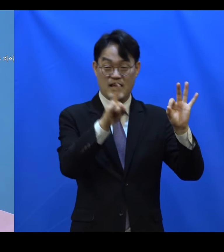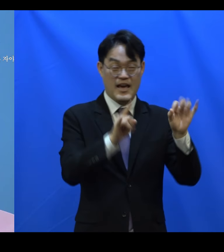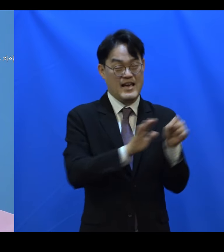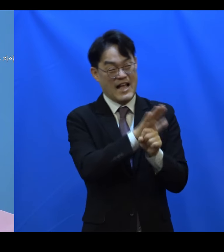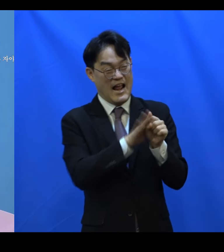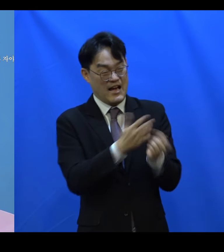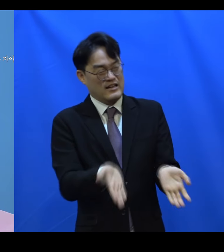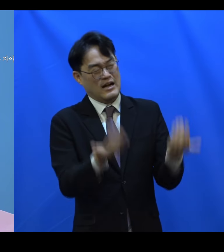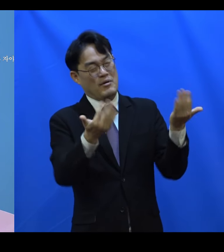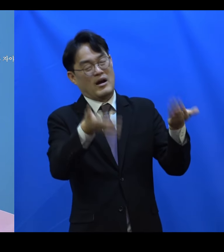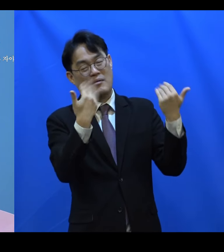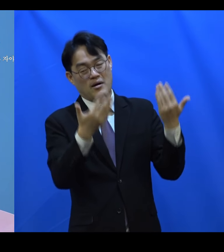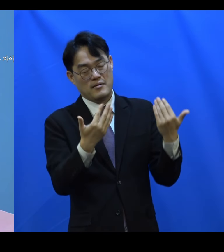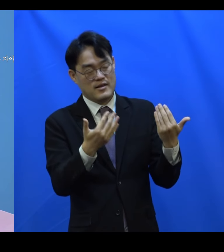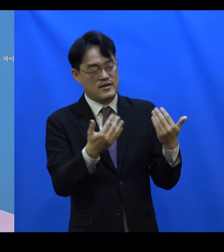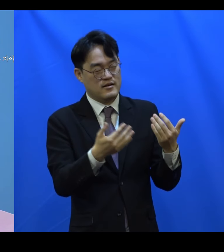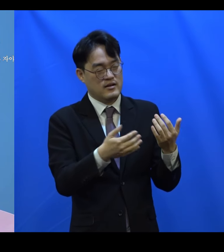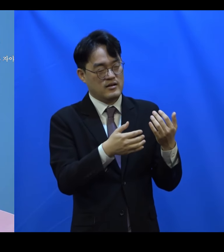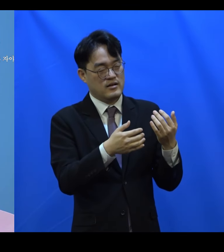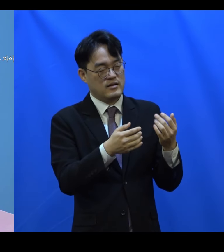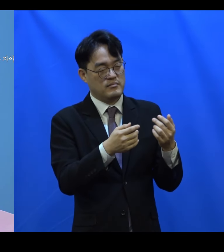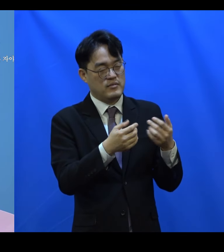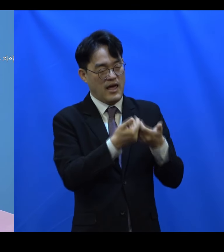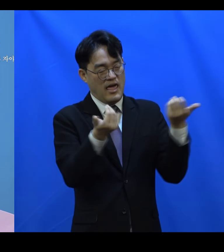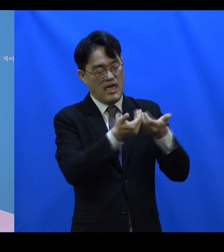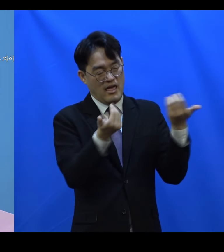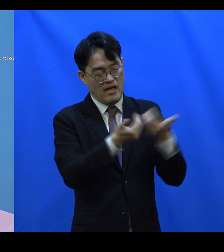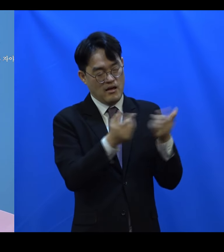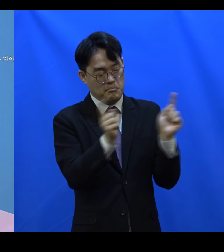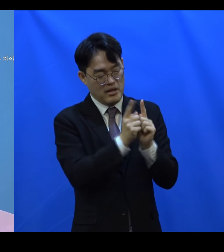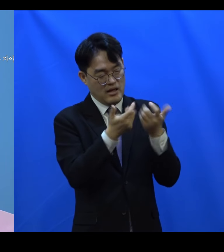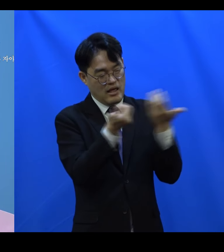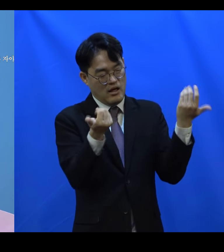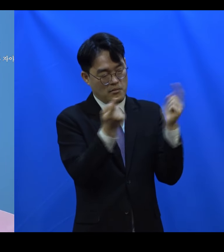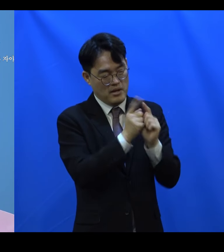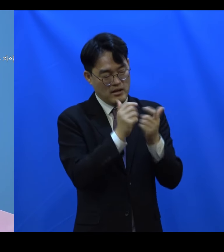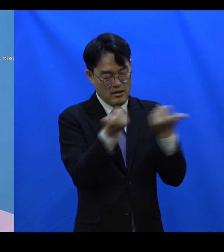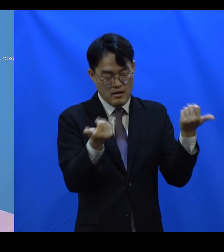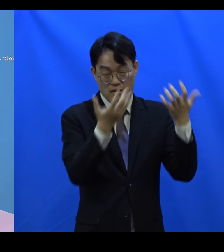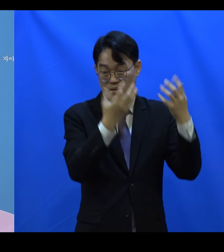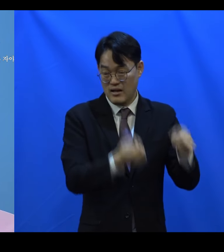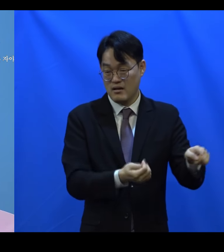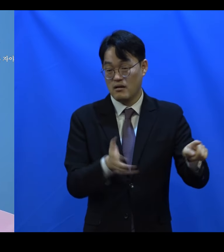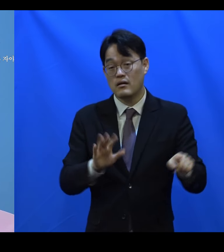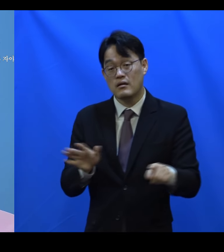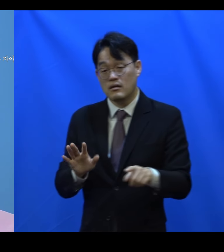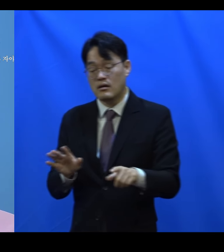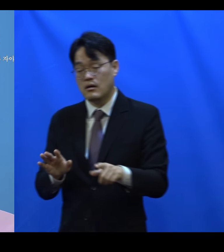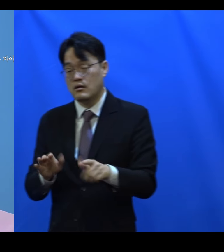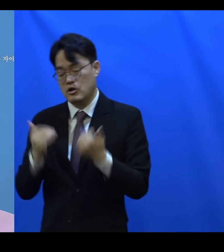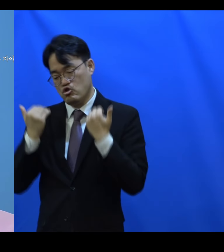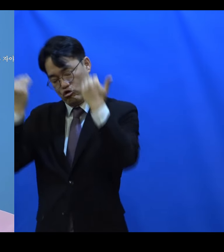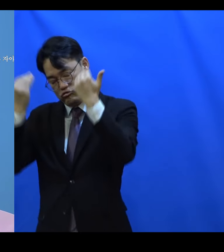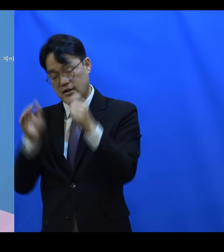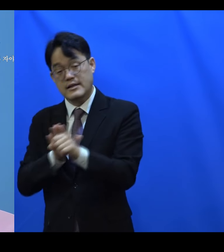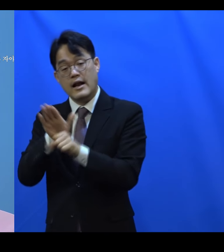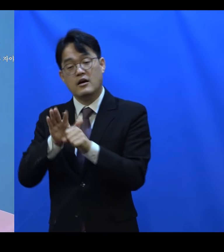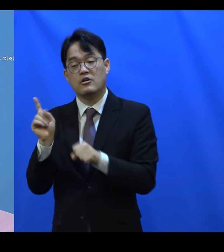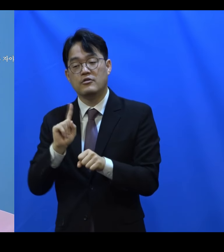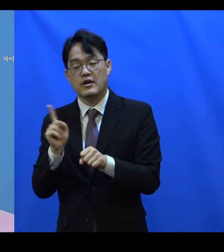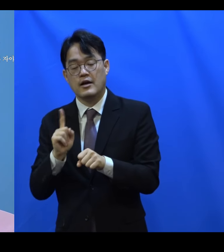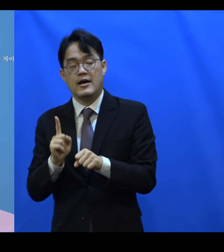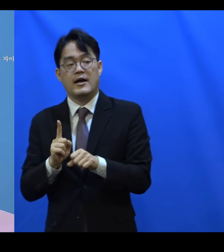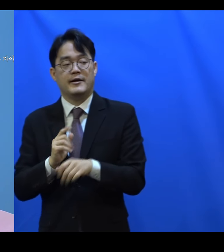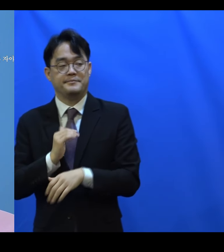성급하면 깨집니다. 어설픈 사랑은 상처만 남깁니다. 진짜 사랑한다면 기다려줘야 돼요. 사랑한다고 쉽게